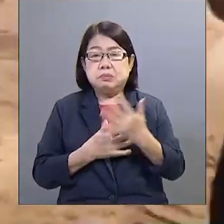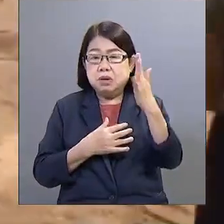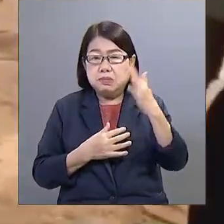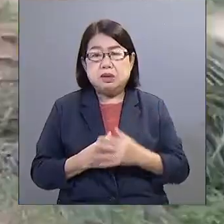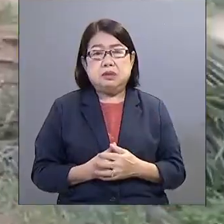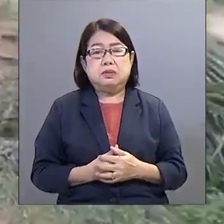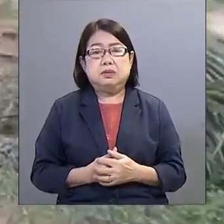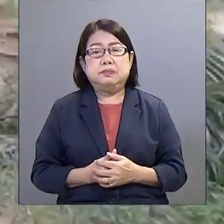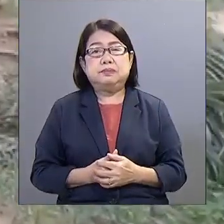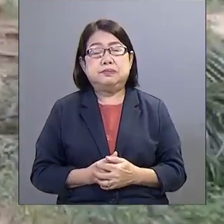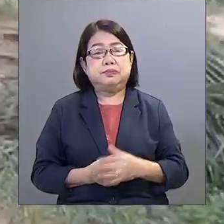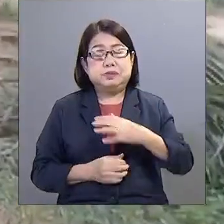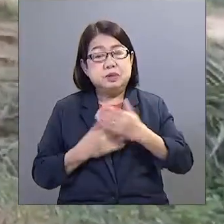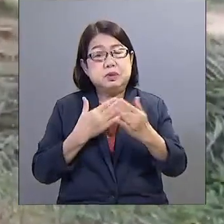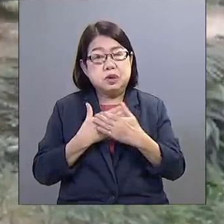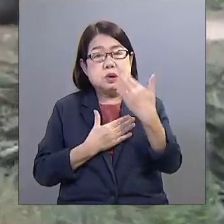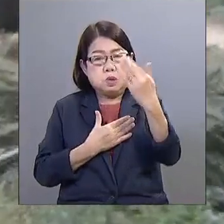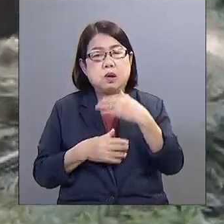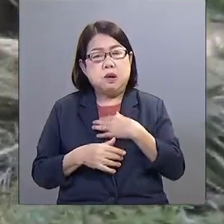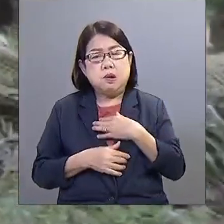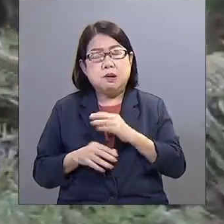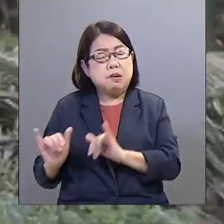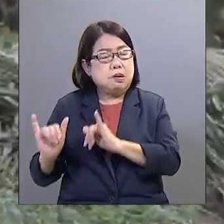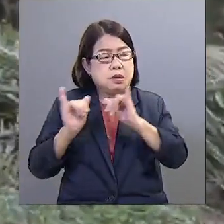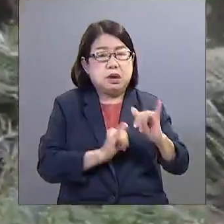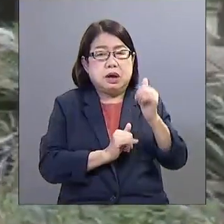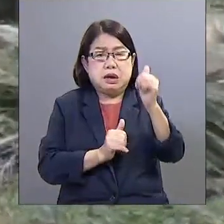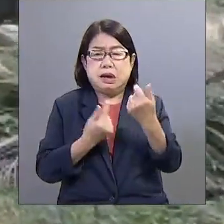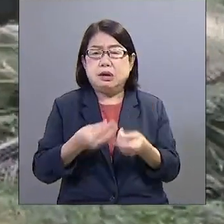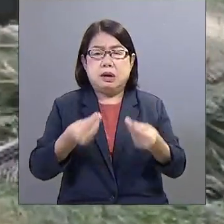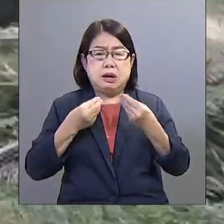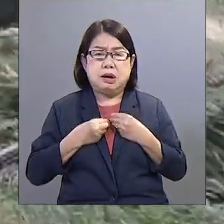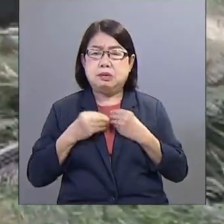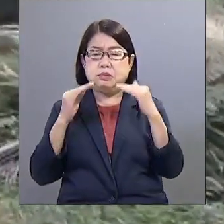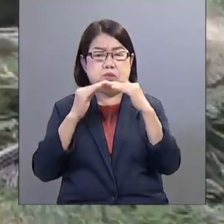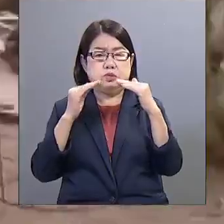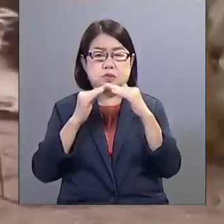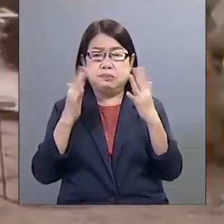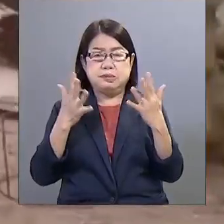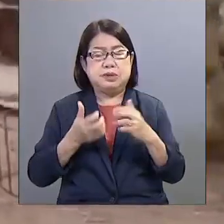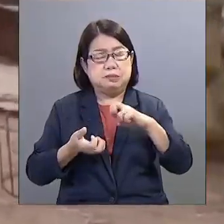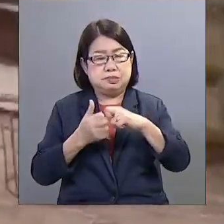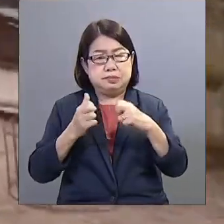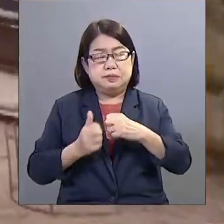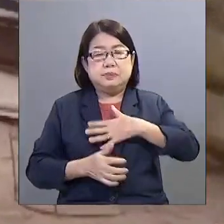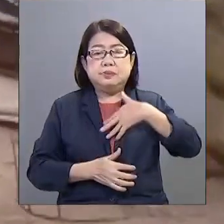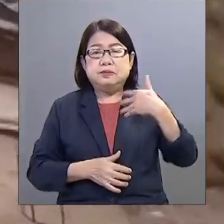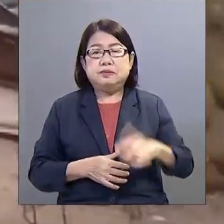ล่วงหน้าเพื่อเตรียมขนย้ายทรัพย์สินและปราศจากหลักมนุษยธรรมทำให้ชาวบ้านได้รับความเดือดร้อนค่ะ